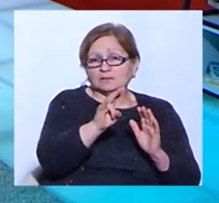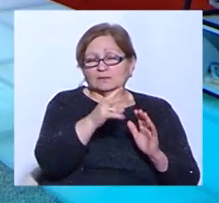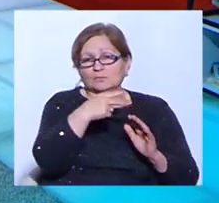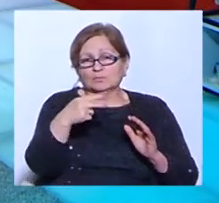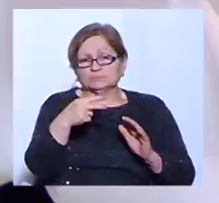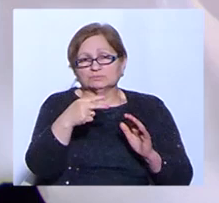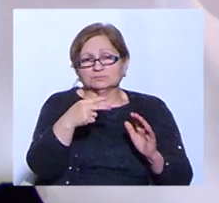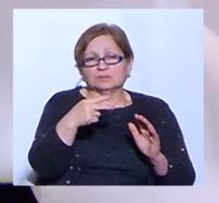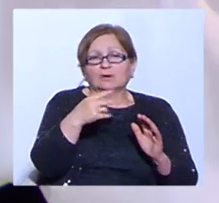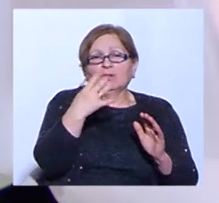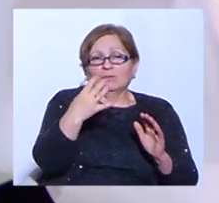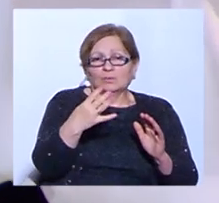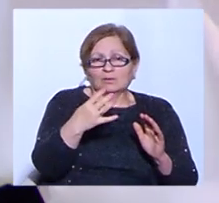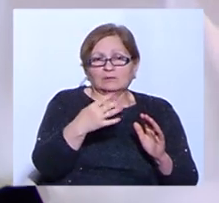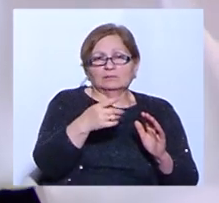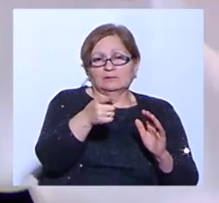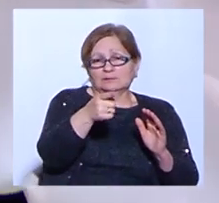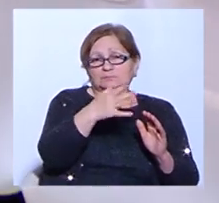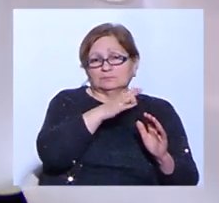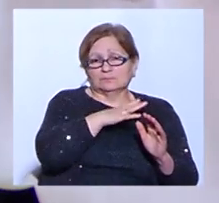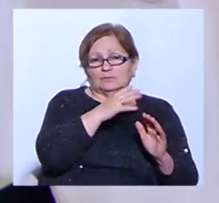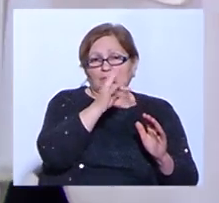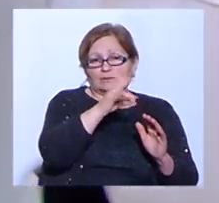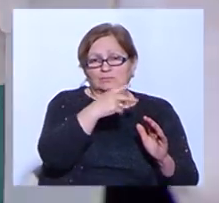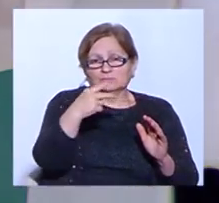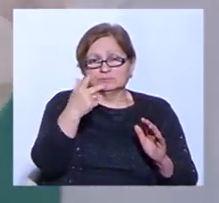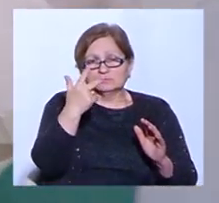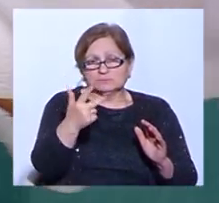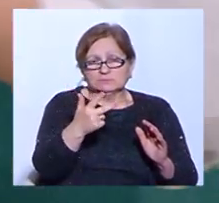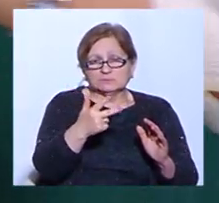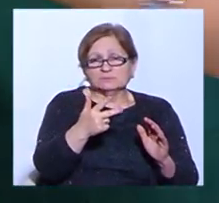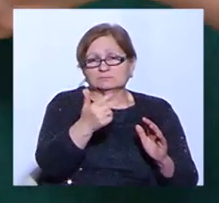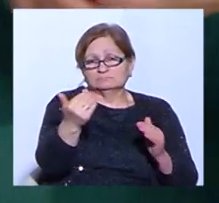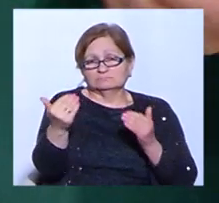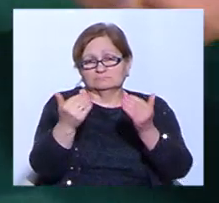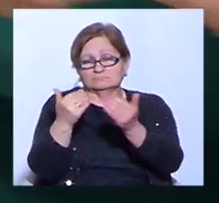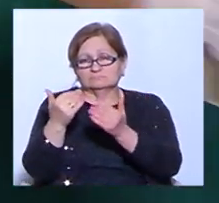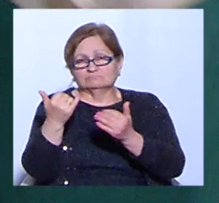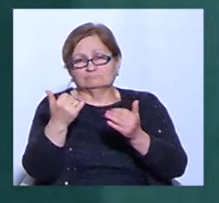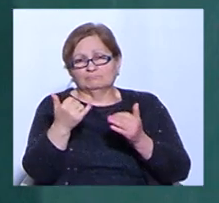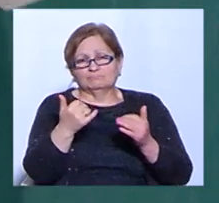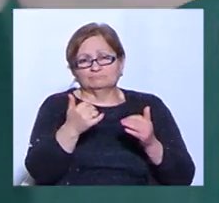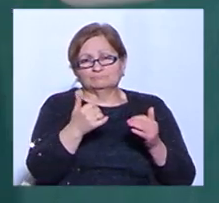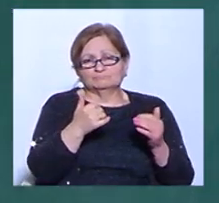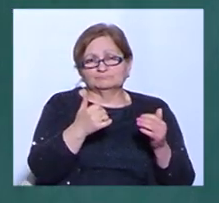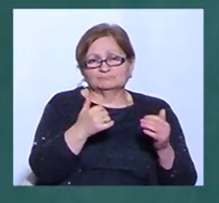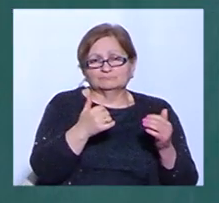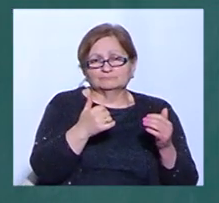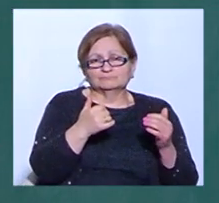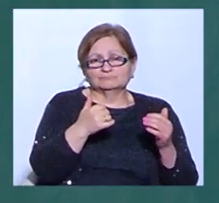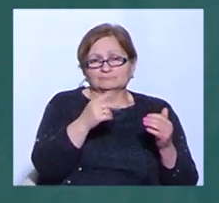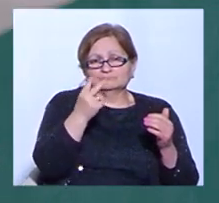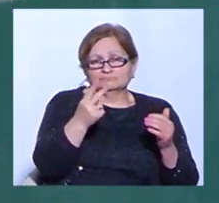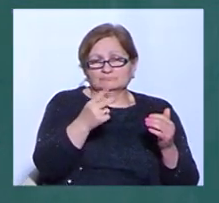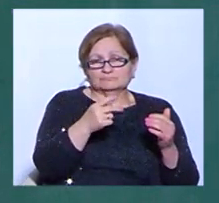ეს, n-ი უდრის 3 შემთხვევისთვის იყო აი ეს წესი და n-ი უდრის 2 შემთხვევისთვის